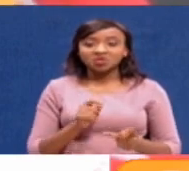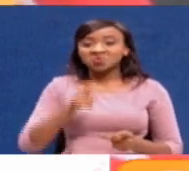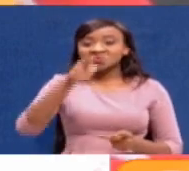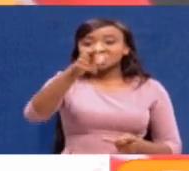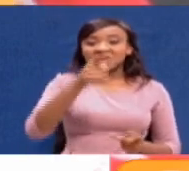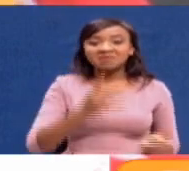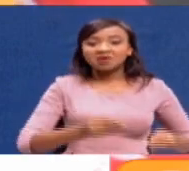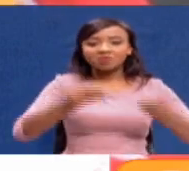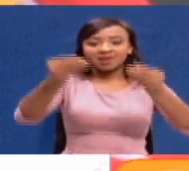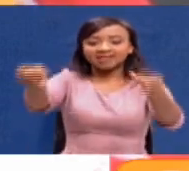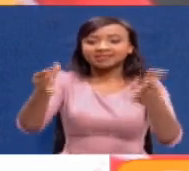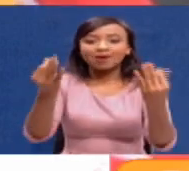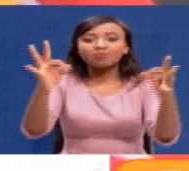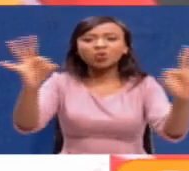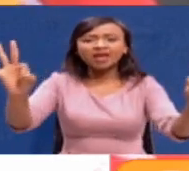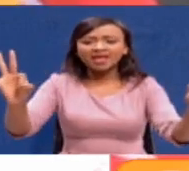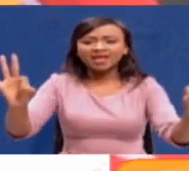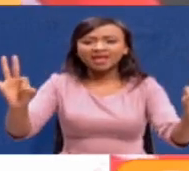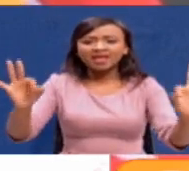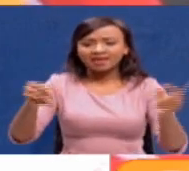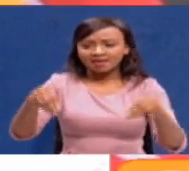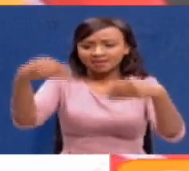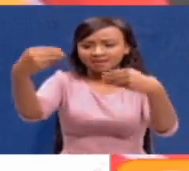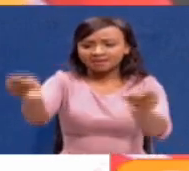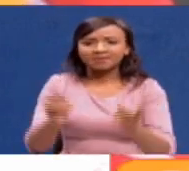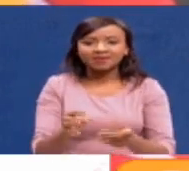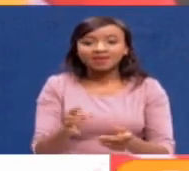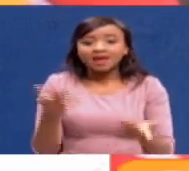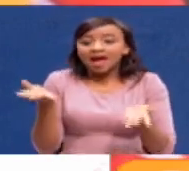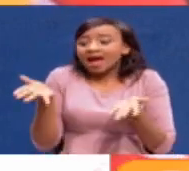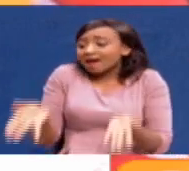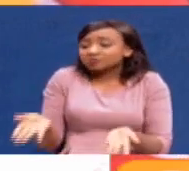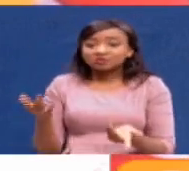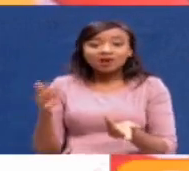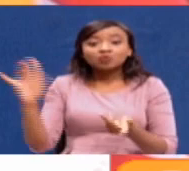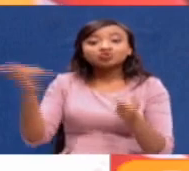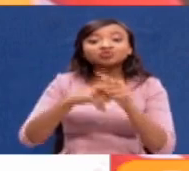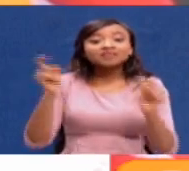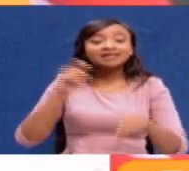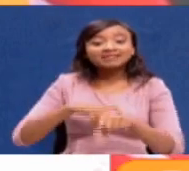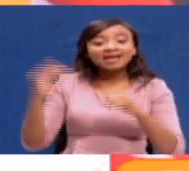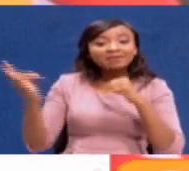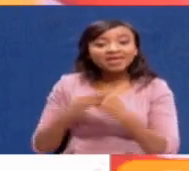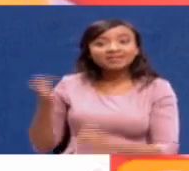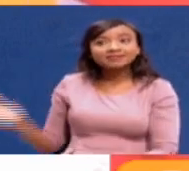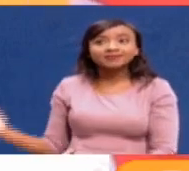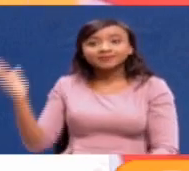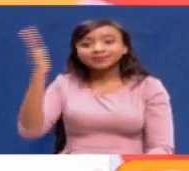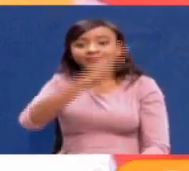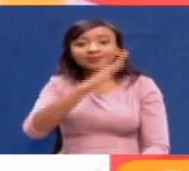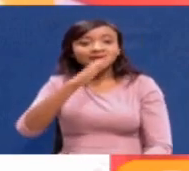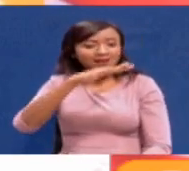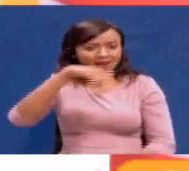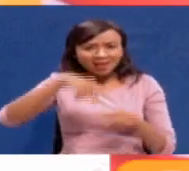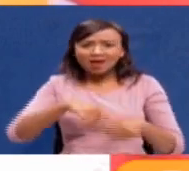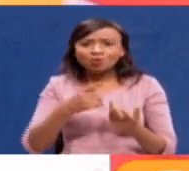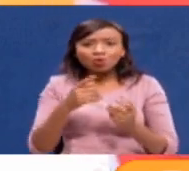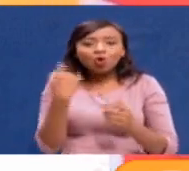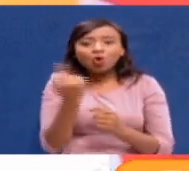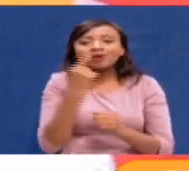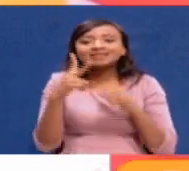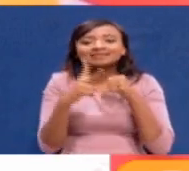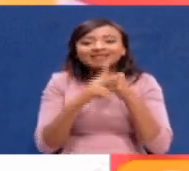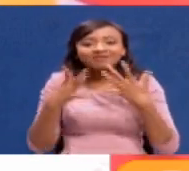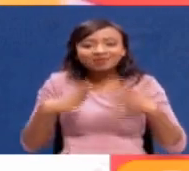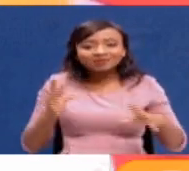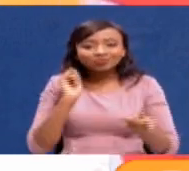Wao wameletewa vipimo, leo tuko tijara hapo, nimeuliza paka sahihi, wameanza saa 2 usubuhi watu 7.